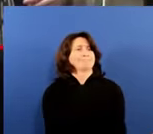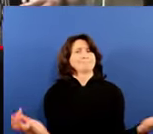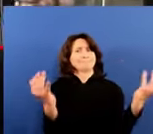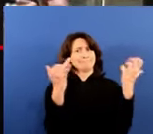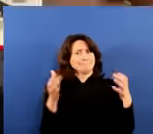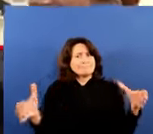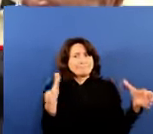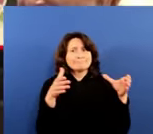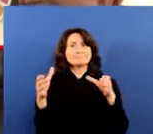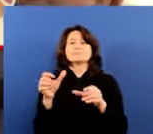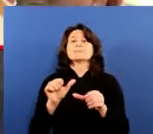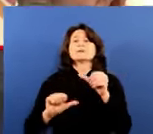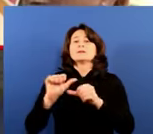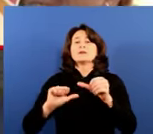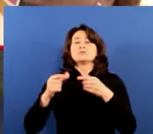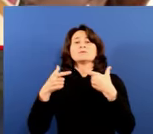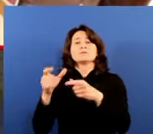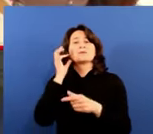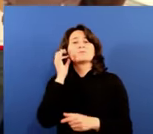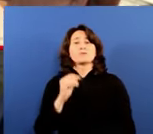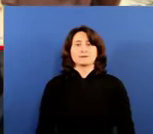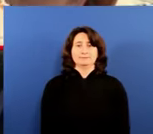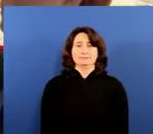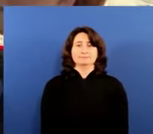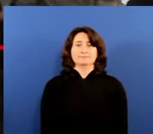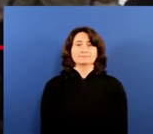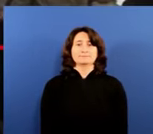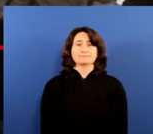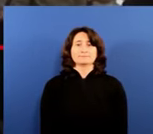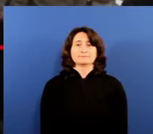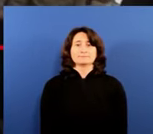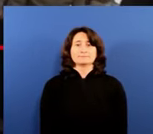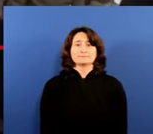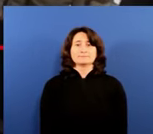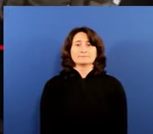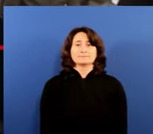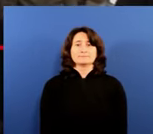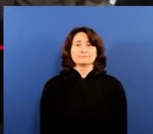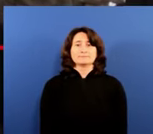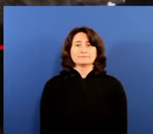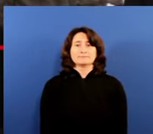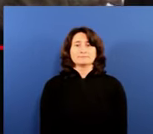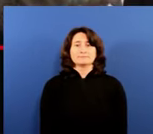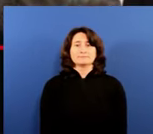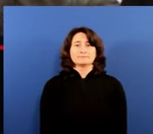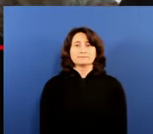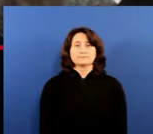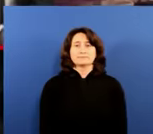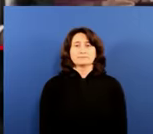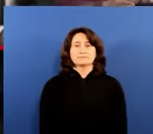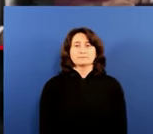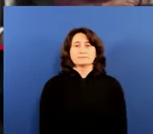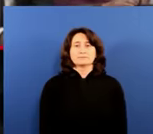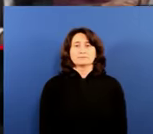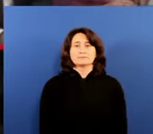31 izango da Bilboko Areatzan. Aurreko azoketako ibilbidari jarraituz, oraingo honetan programazioa gai orokor baten inguruan izango